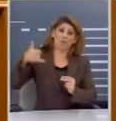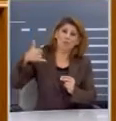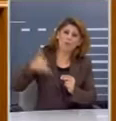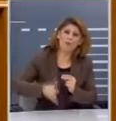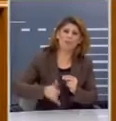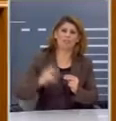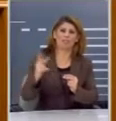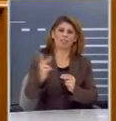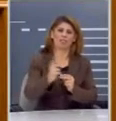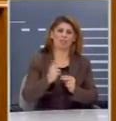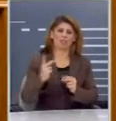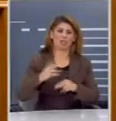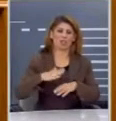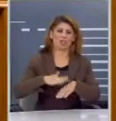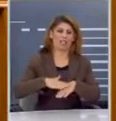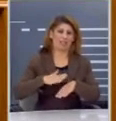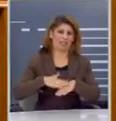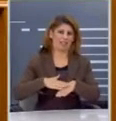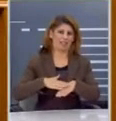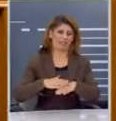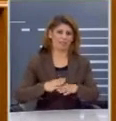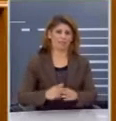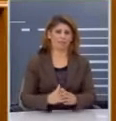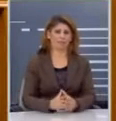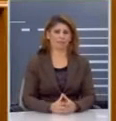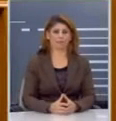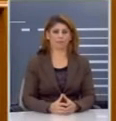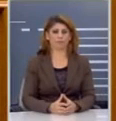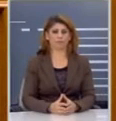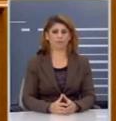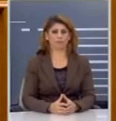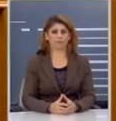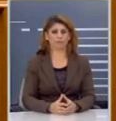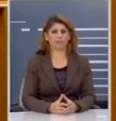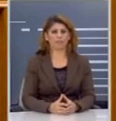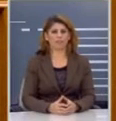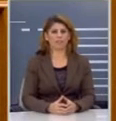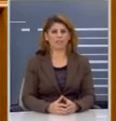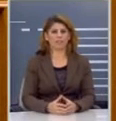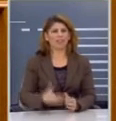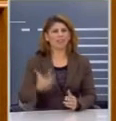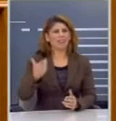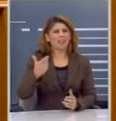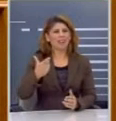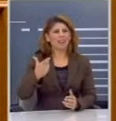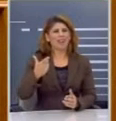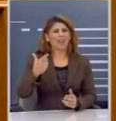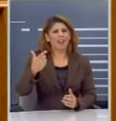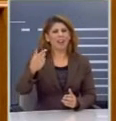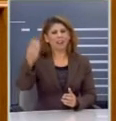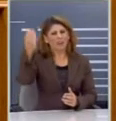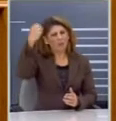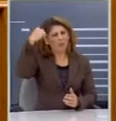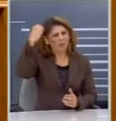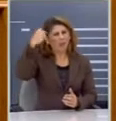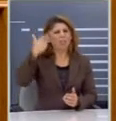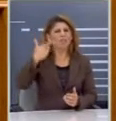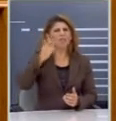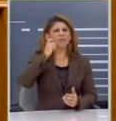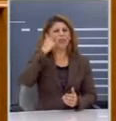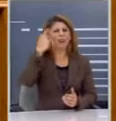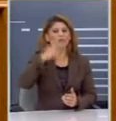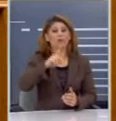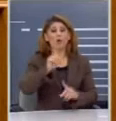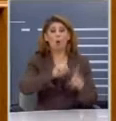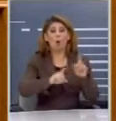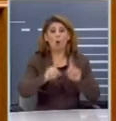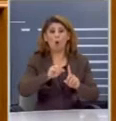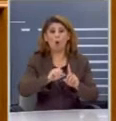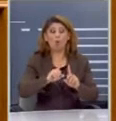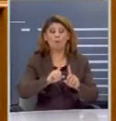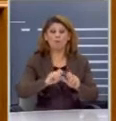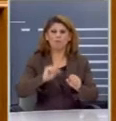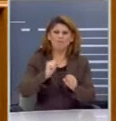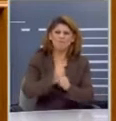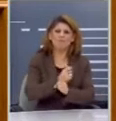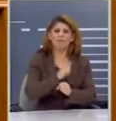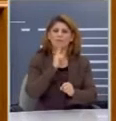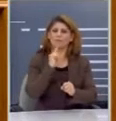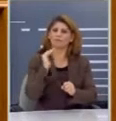κοινωνικών αιτιών. Και έχουν αυταπάτες όσοι ειδικά στην Ευρώπη εμένουν στην ίδια